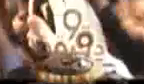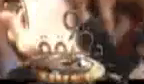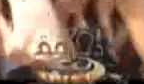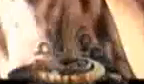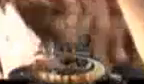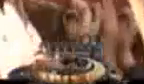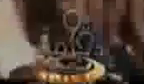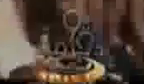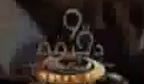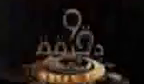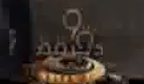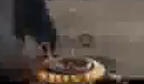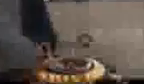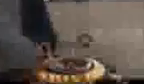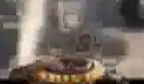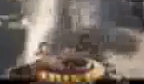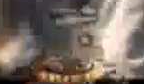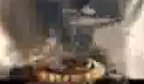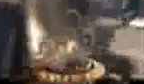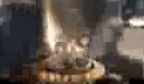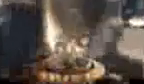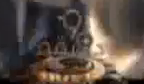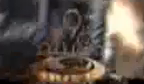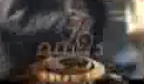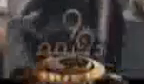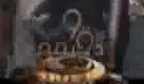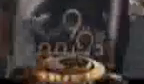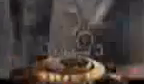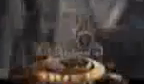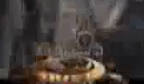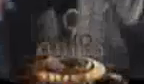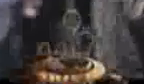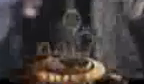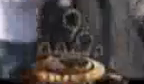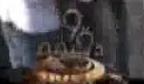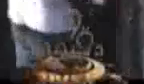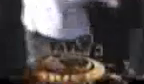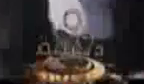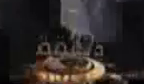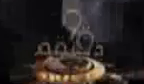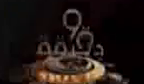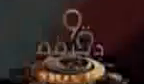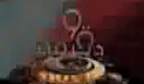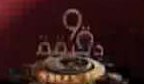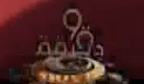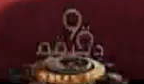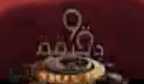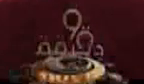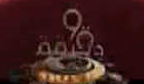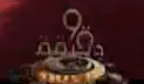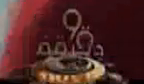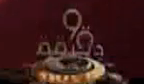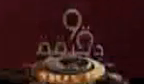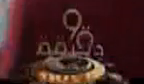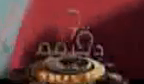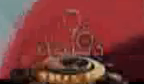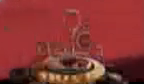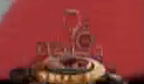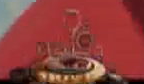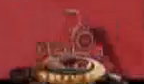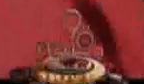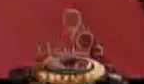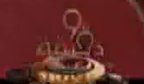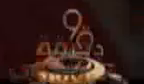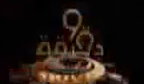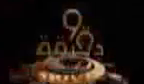تعيطيش، قولوا لأمي ما تزعليش وحياتي عندك ما